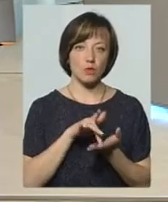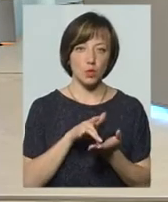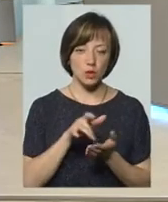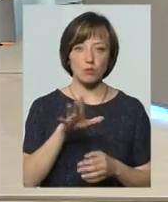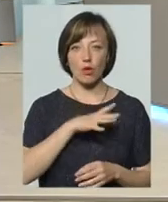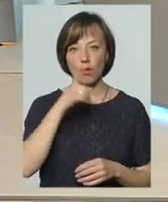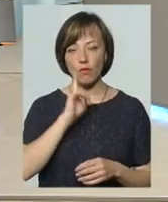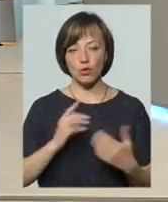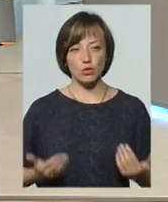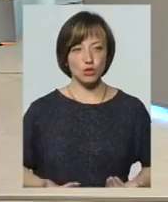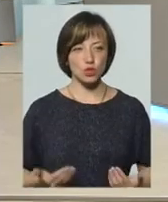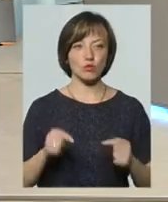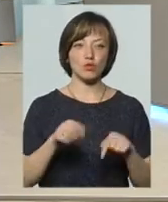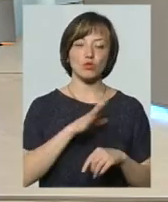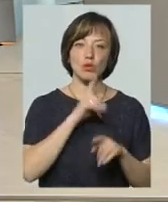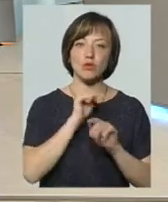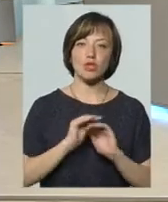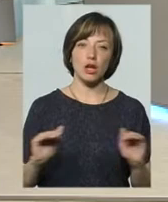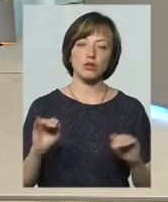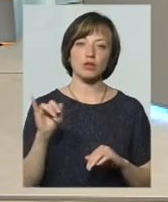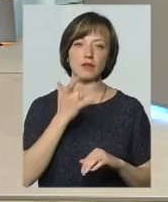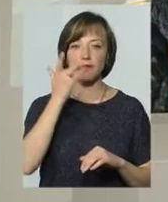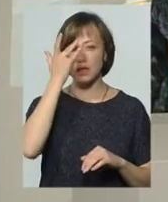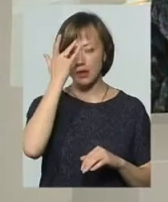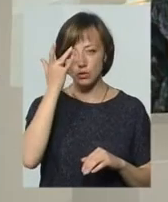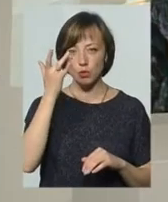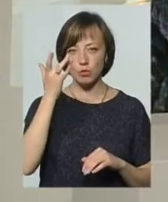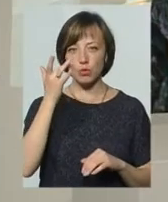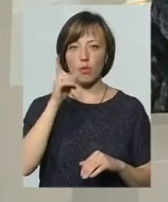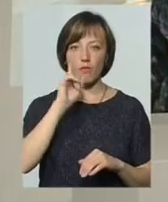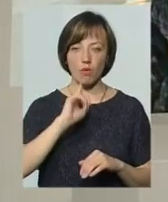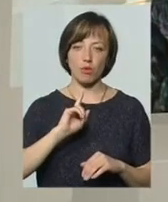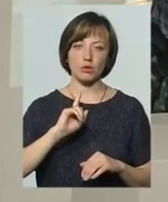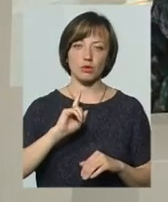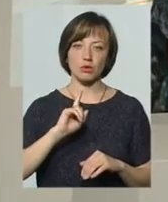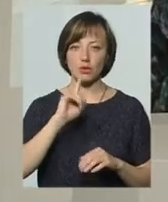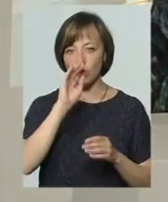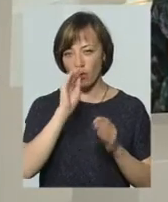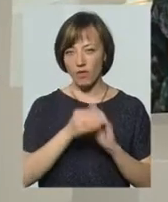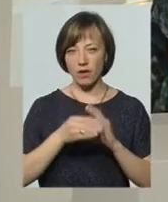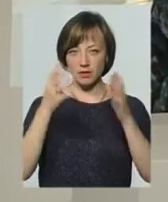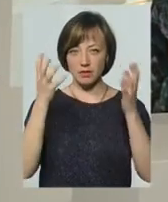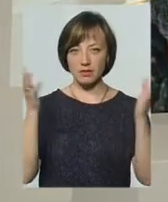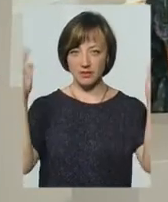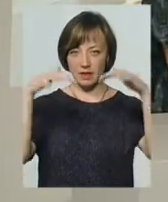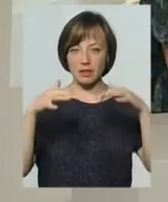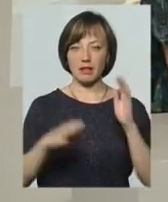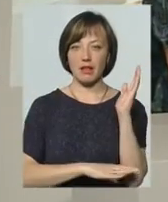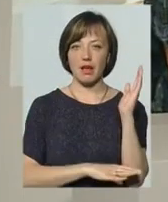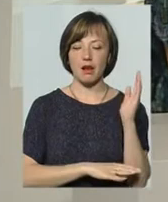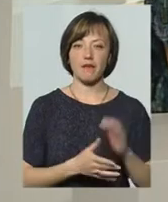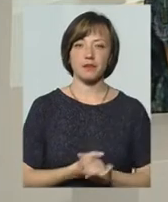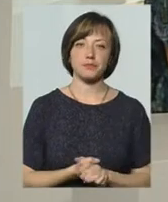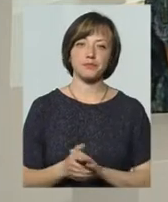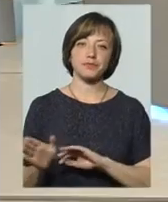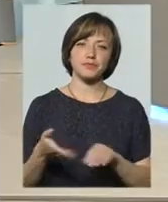було комфортно жити, щоб тут було затишно і влітку комфортно сховатися в тіні у тих самих дерев. Ну, насправді,